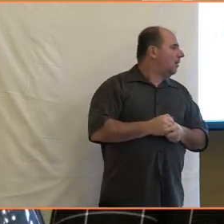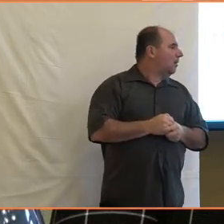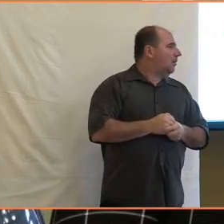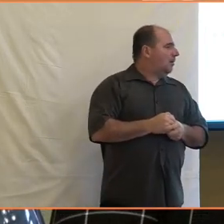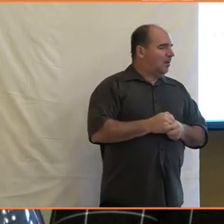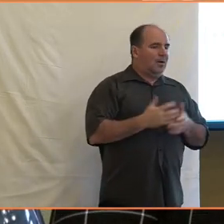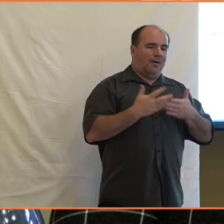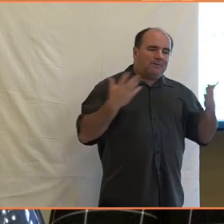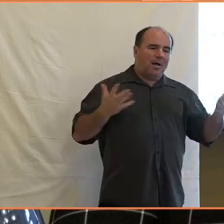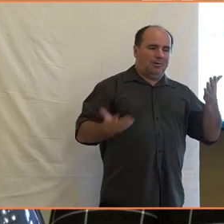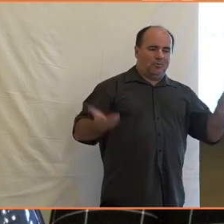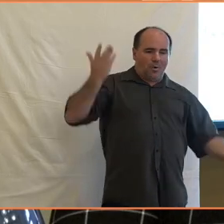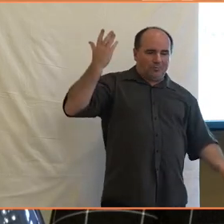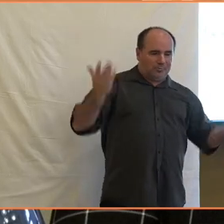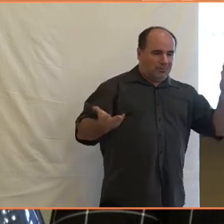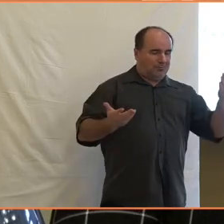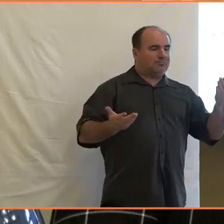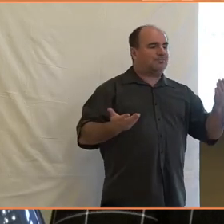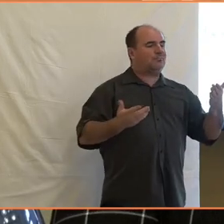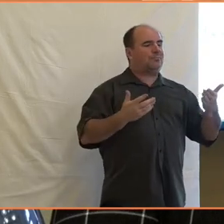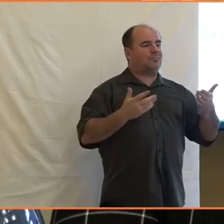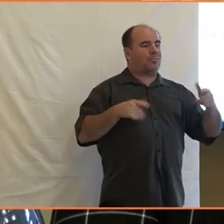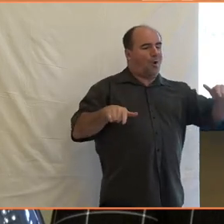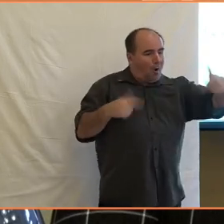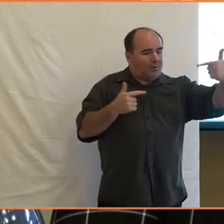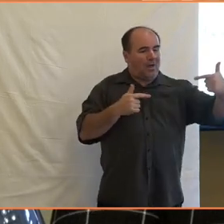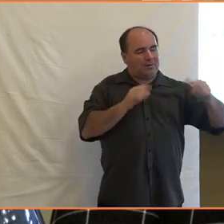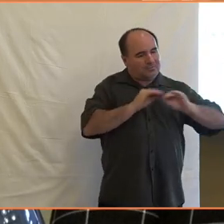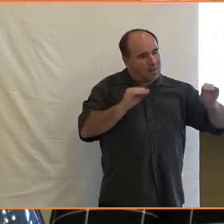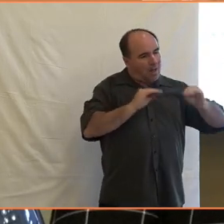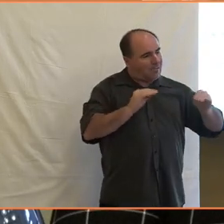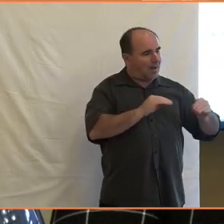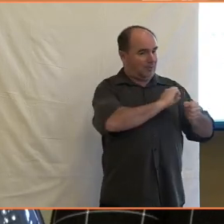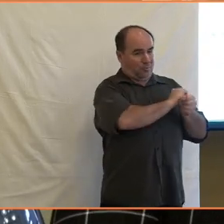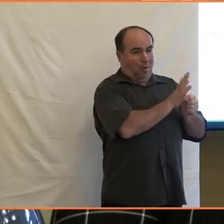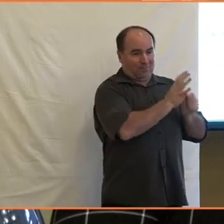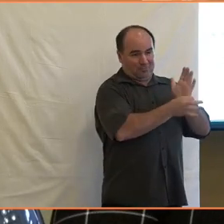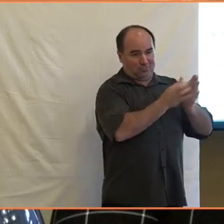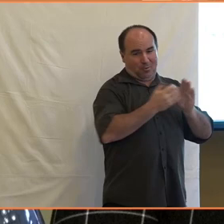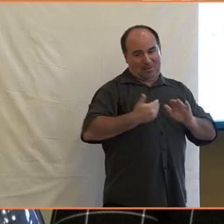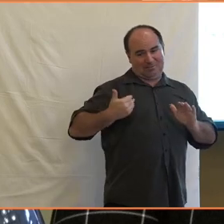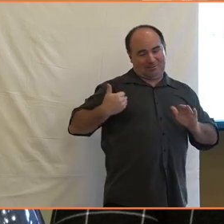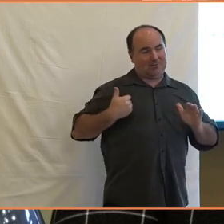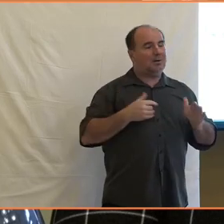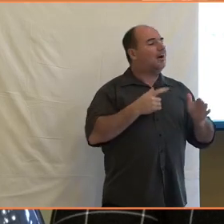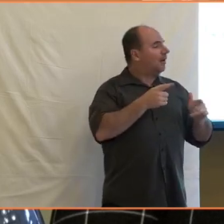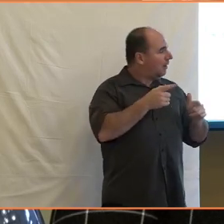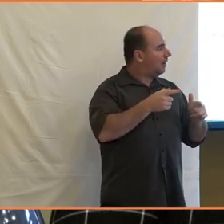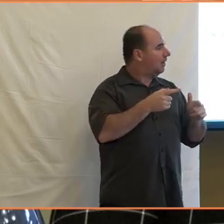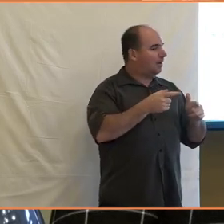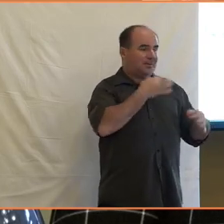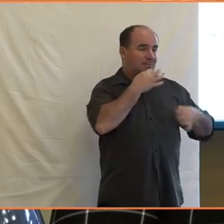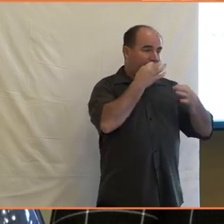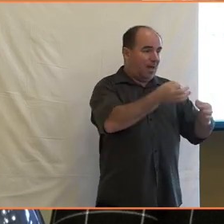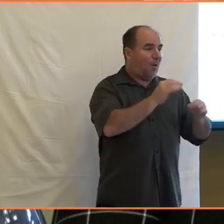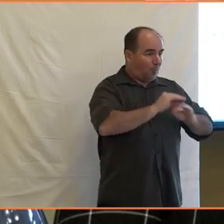v tom online vzdělávání během covidu v tom, jestli ta paní učitelka věděla, že třeba to dítě je z nějaké rodiny, který je chudší nebo nemá ty technologie doma k